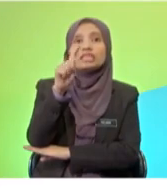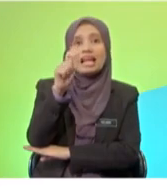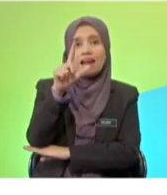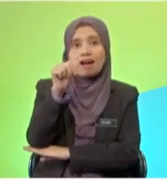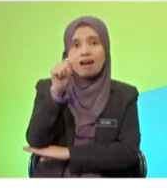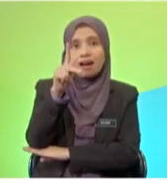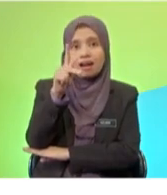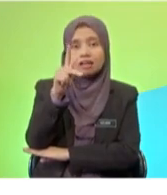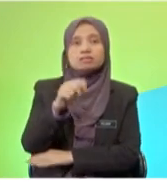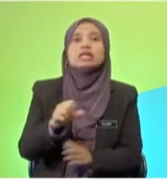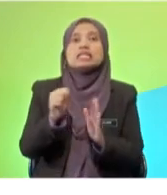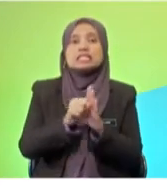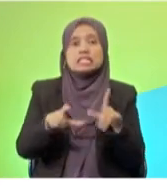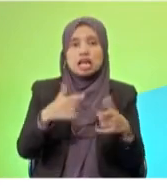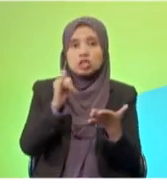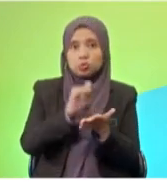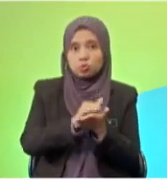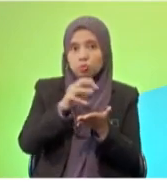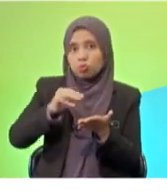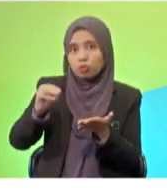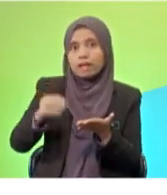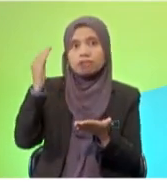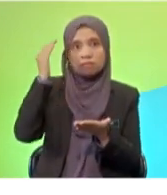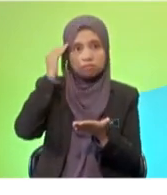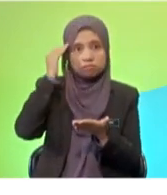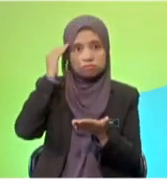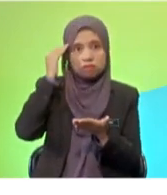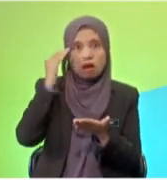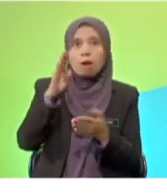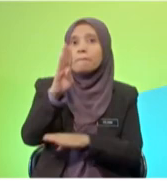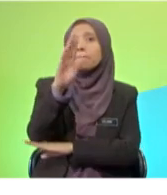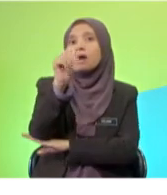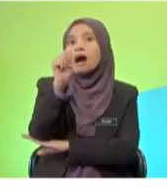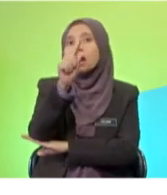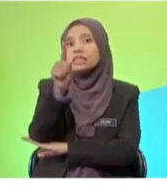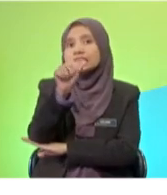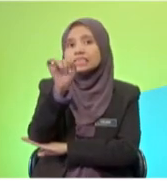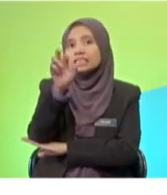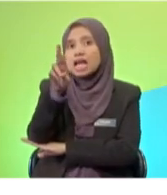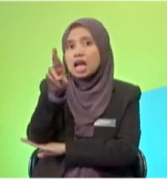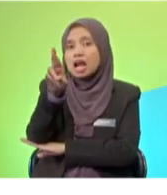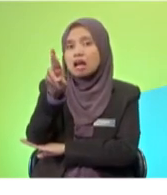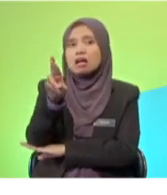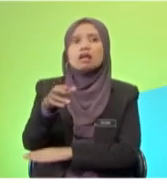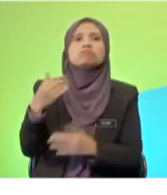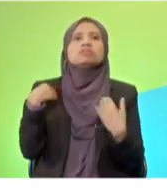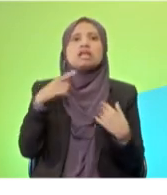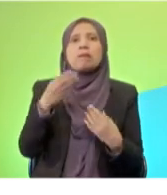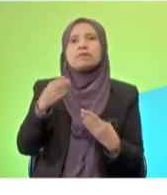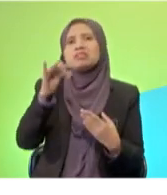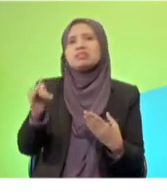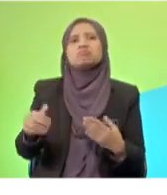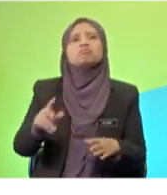Selain itu murid-murid pun tahu membahas ini adalah perkalian tidak beradab jadi